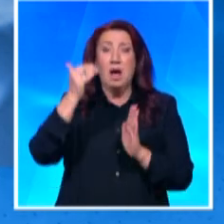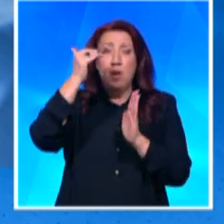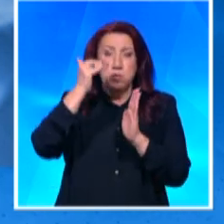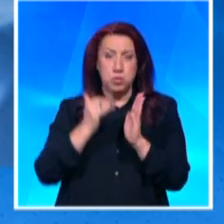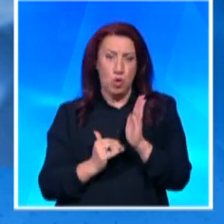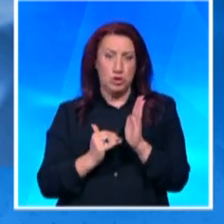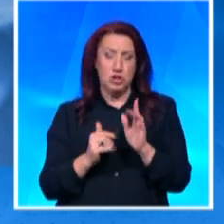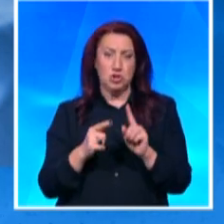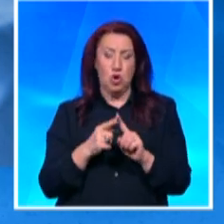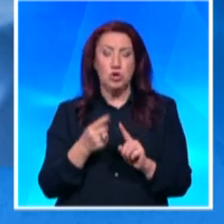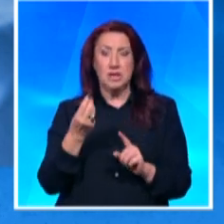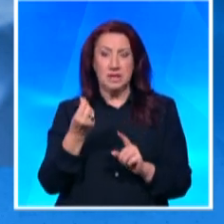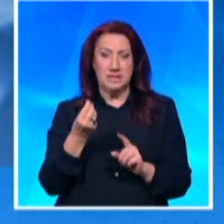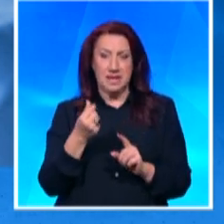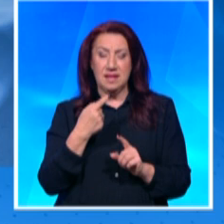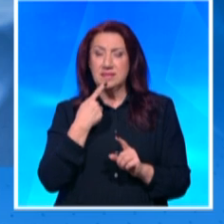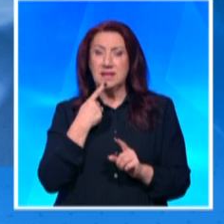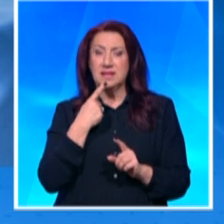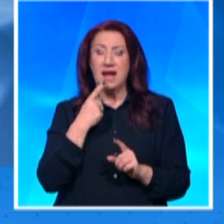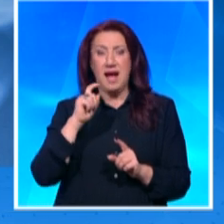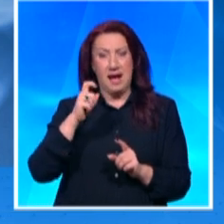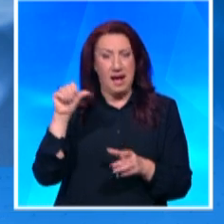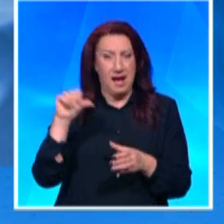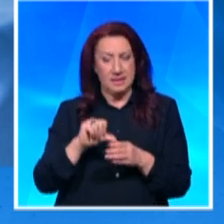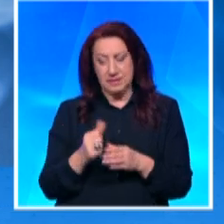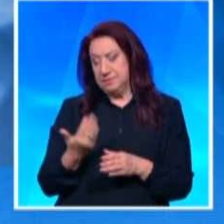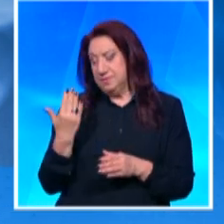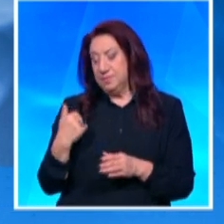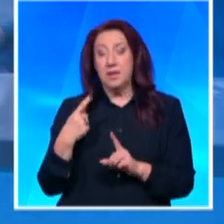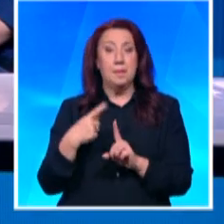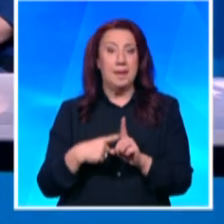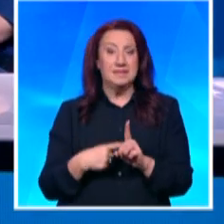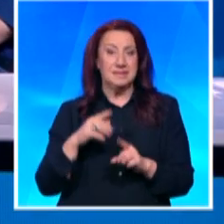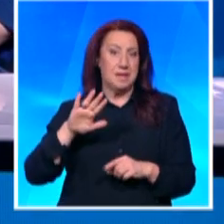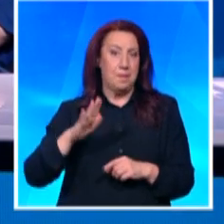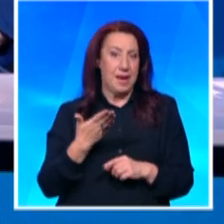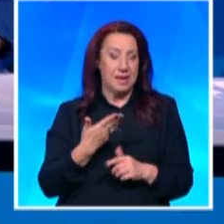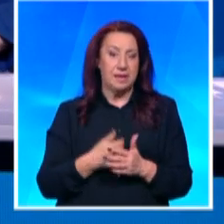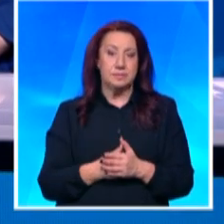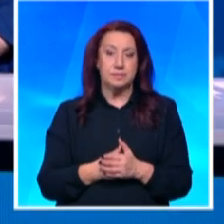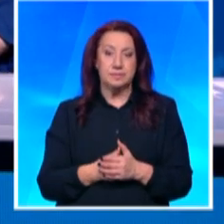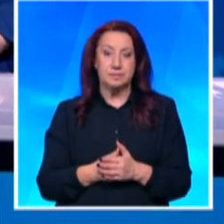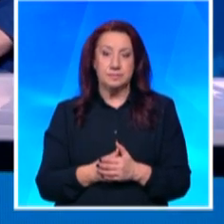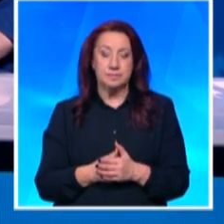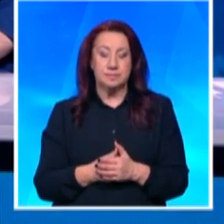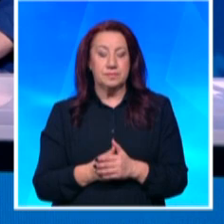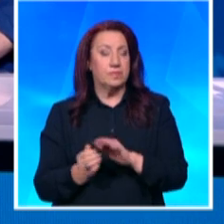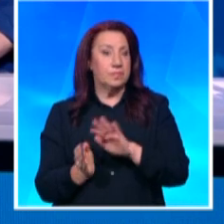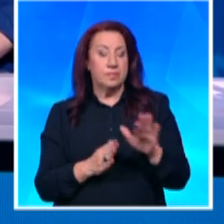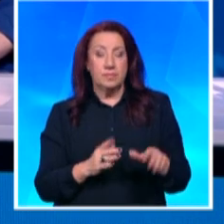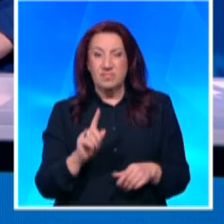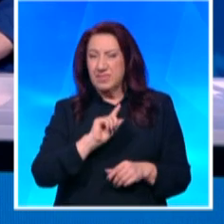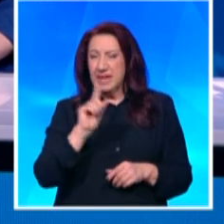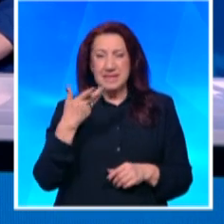от утвърдената цена на природния газ за май. Да не се строи магистрала през